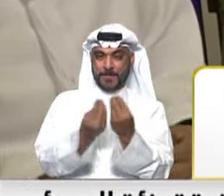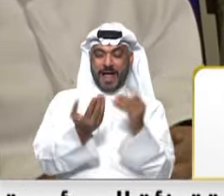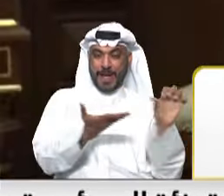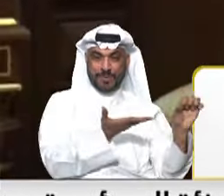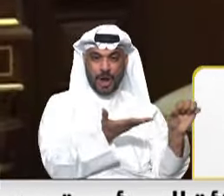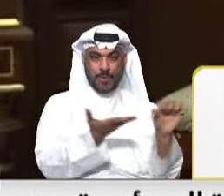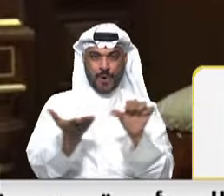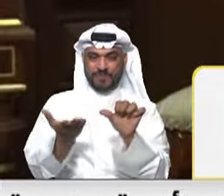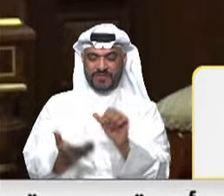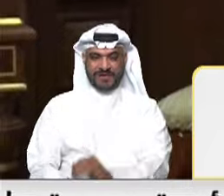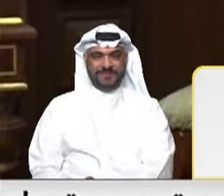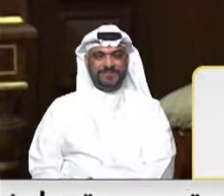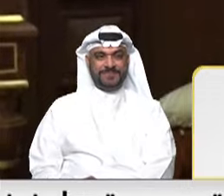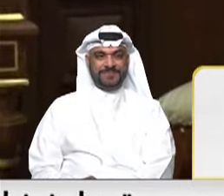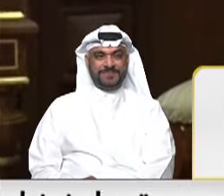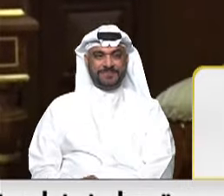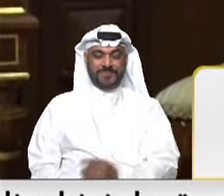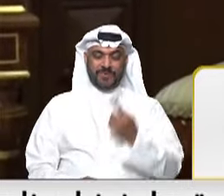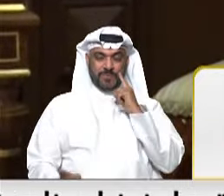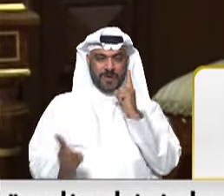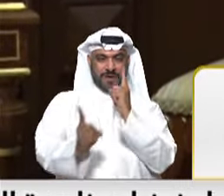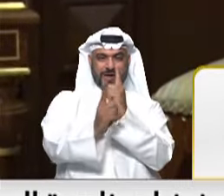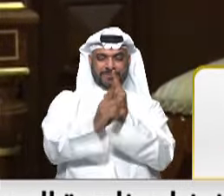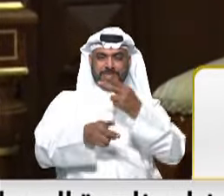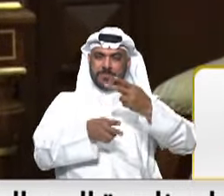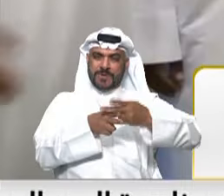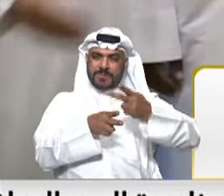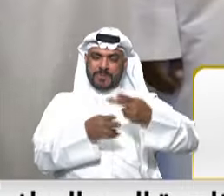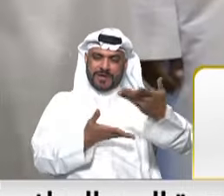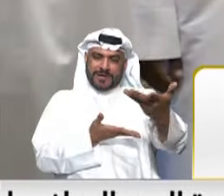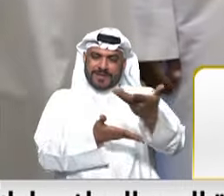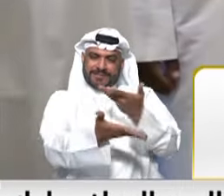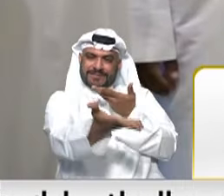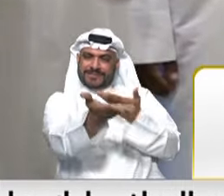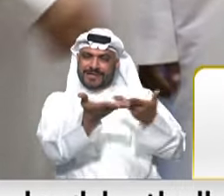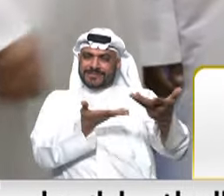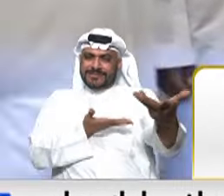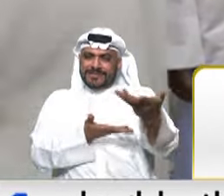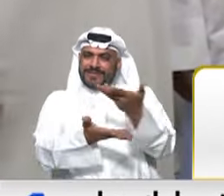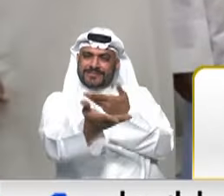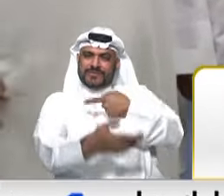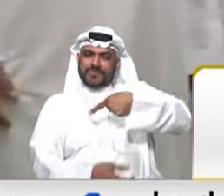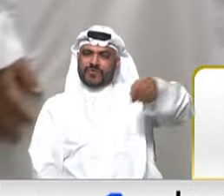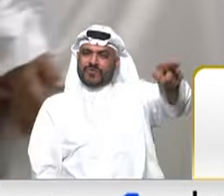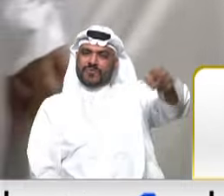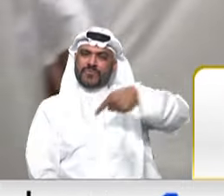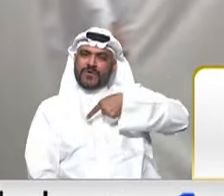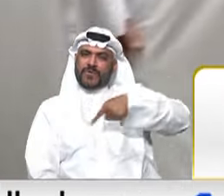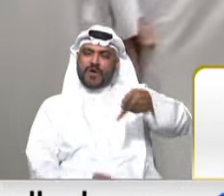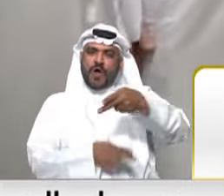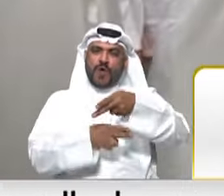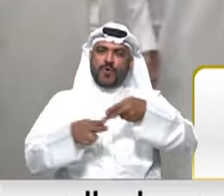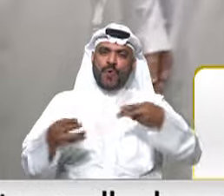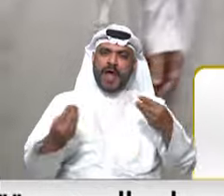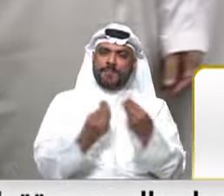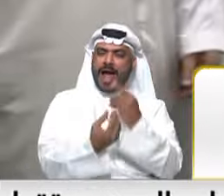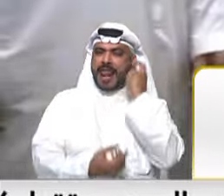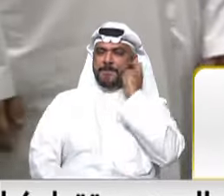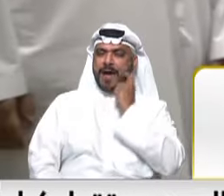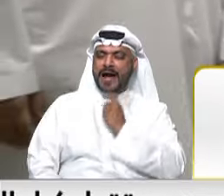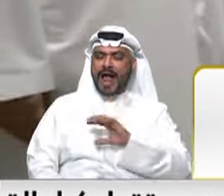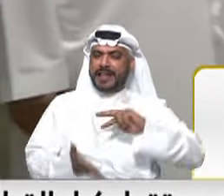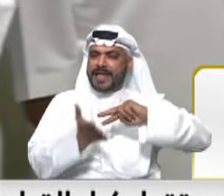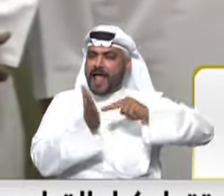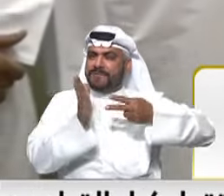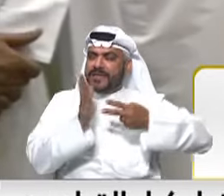لهما. وشهد اللقاء بحث سبل تعزيز العلاقات الأمنية وتوسيع آفاق التعاون والتنسيق